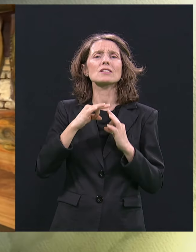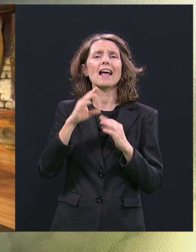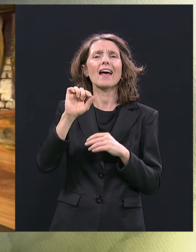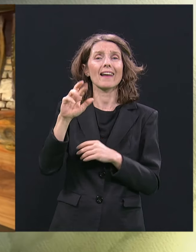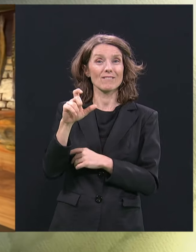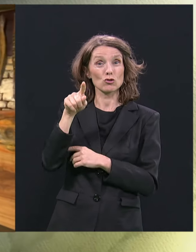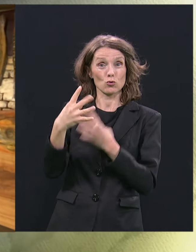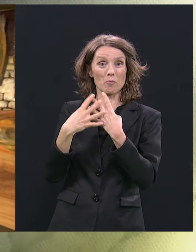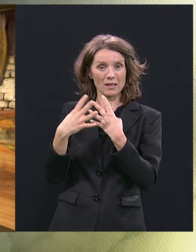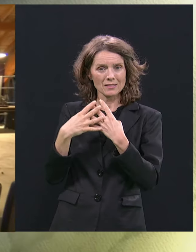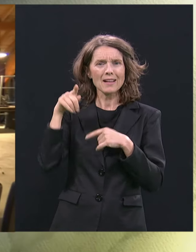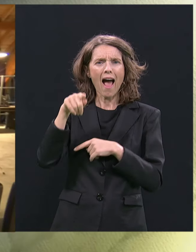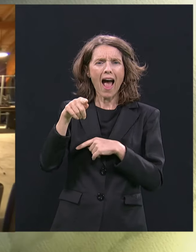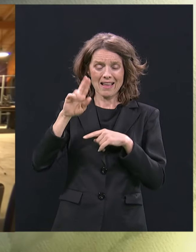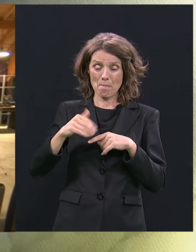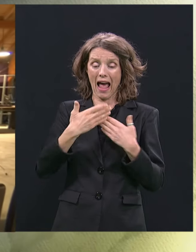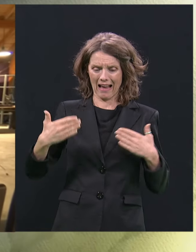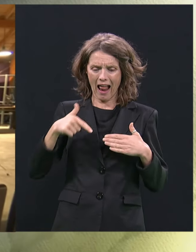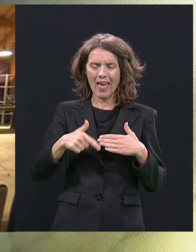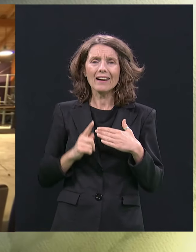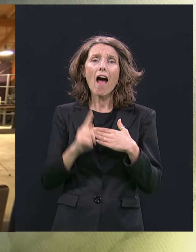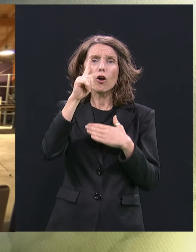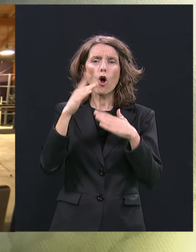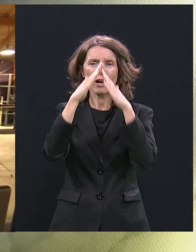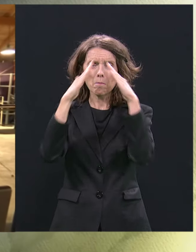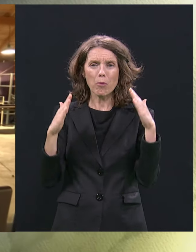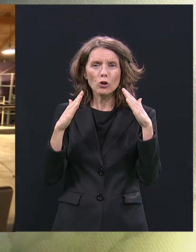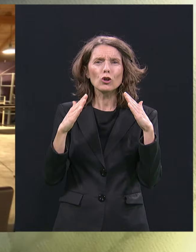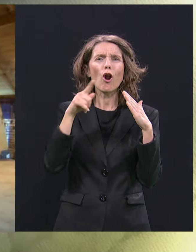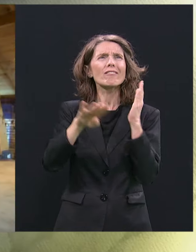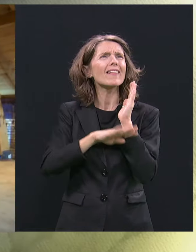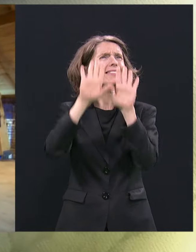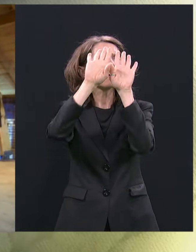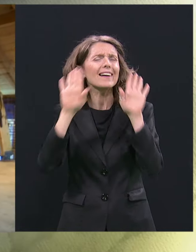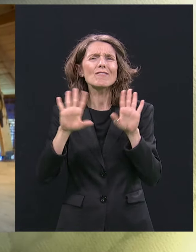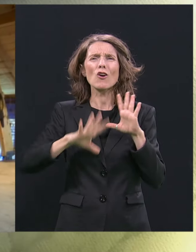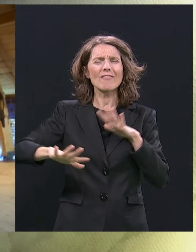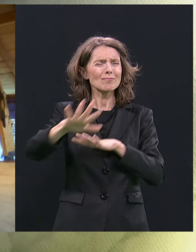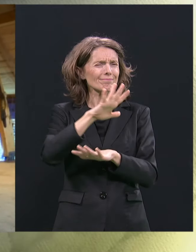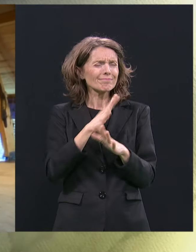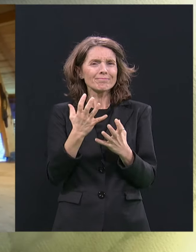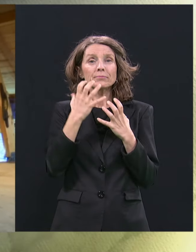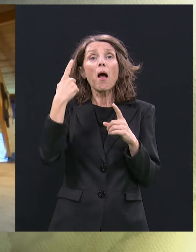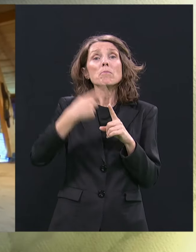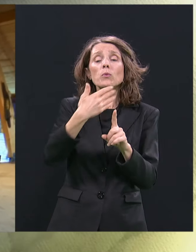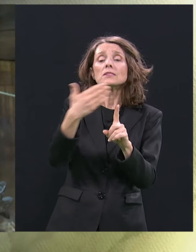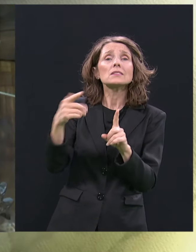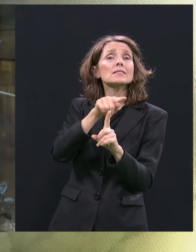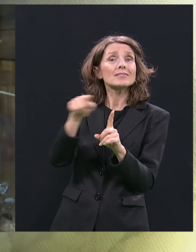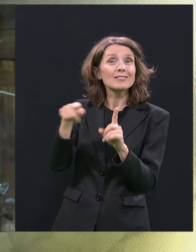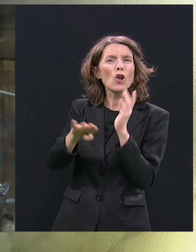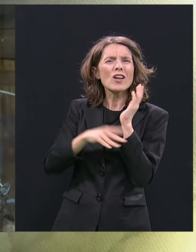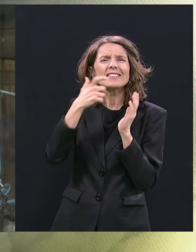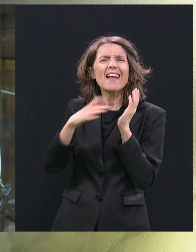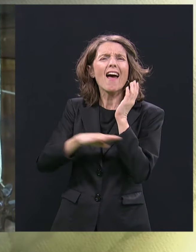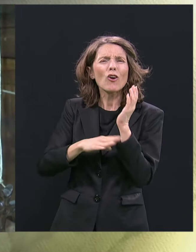od drveta i laminiranim gredama jedinstven je prostor po uređenju, a izložbom spaja istoriju grada, vodu